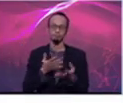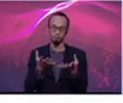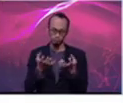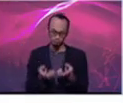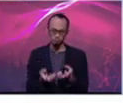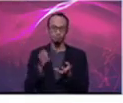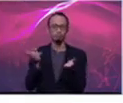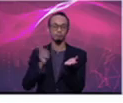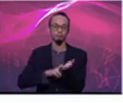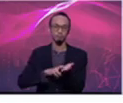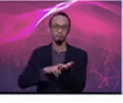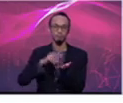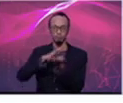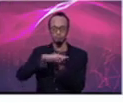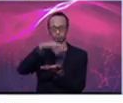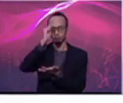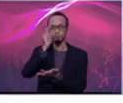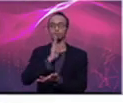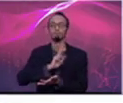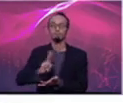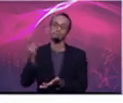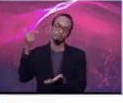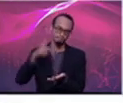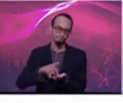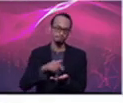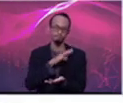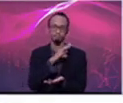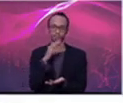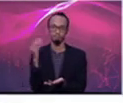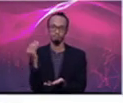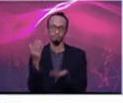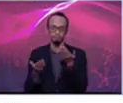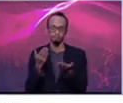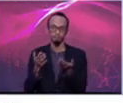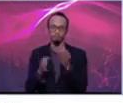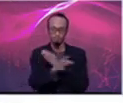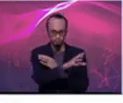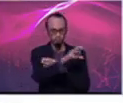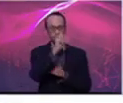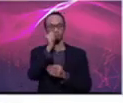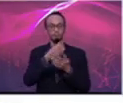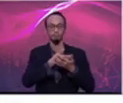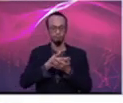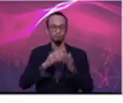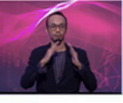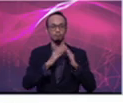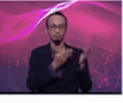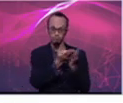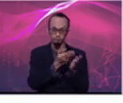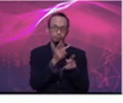daftarkan diri dekat Pondok k nak belajar agama lagi lepas tu kata kita nak ambil anak di Rumah Kebajikan nak jaga